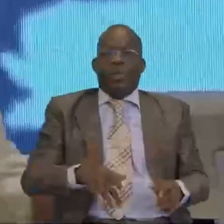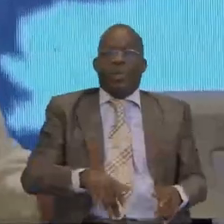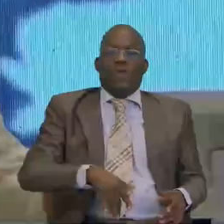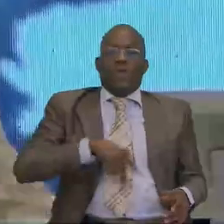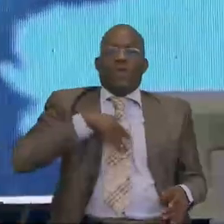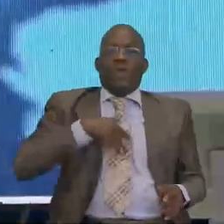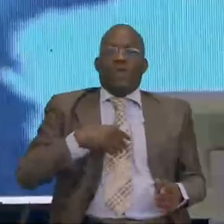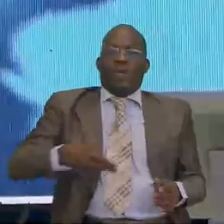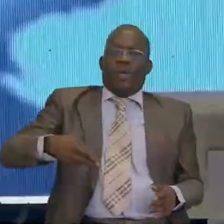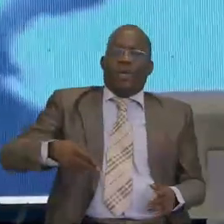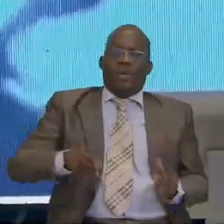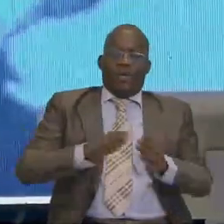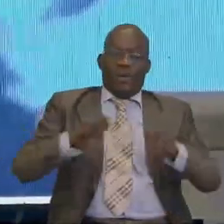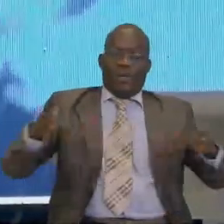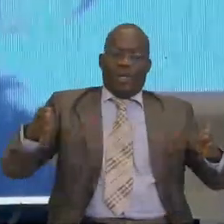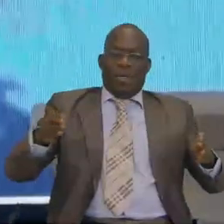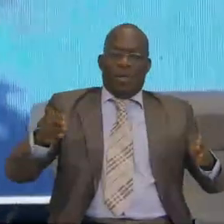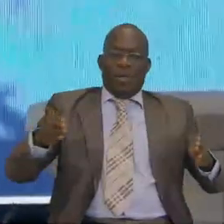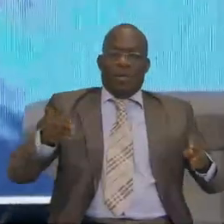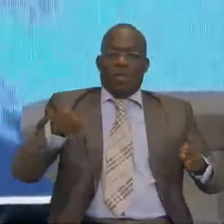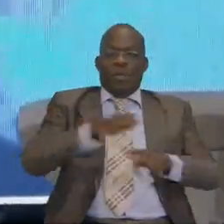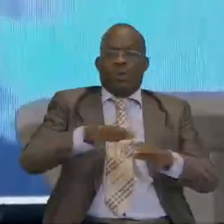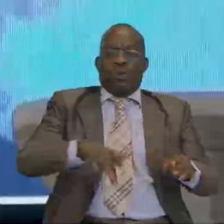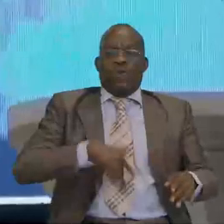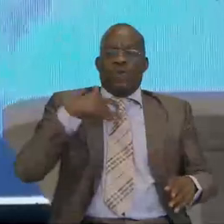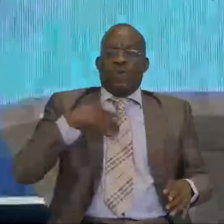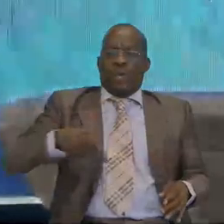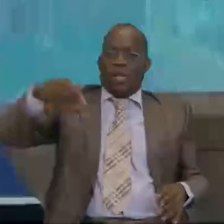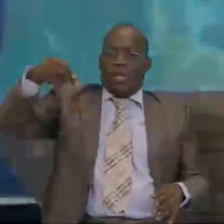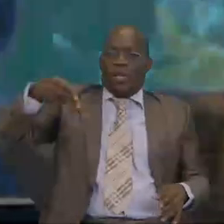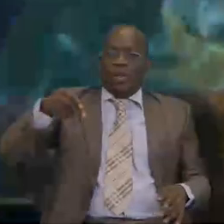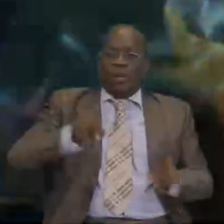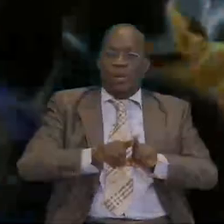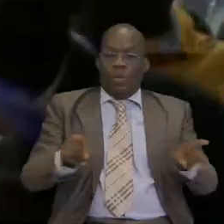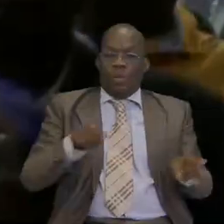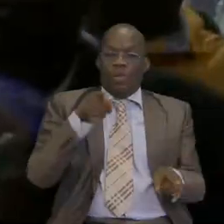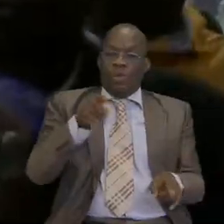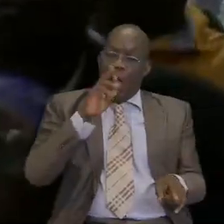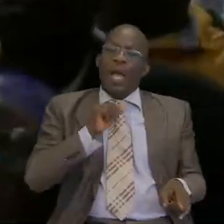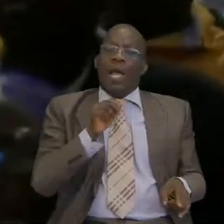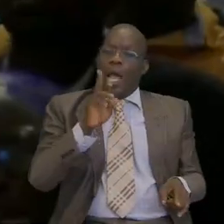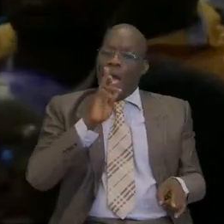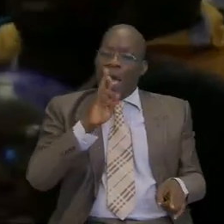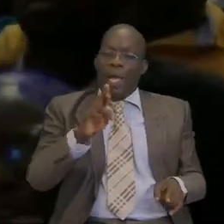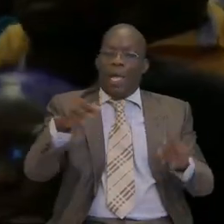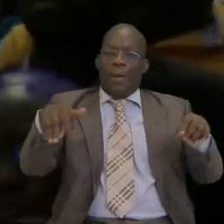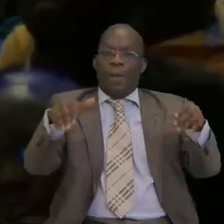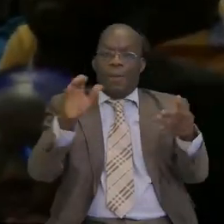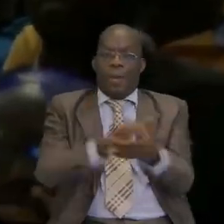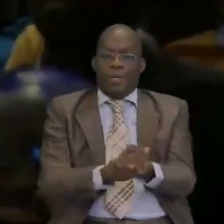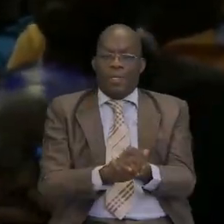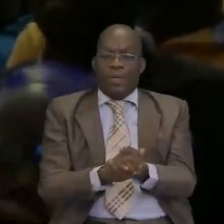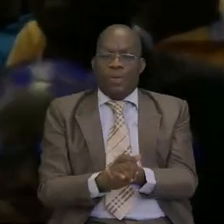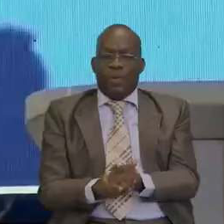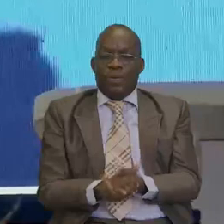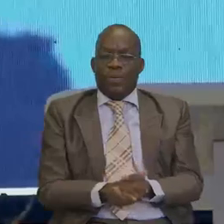plus élancé. Tu ne t'es pas senti plus gros. Mais tu es quand même marié. J'ai dit, tu es quand même marié.